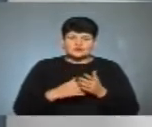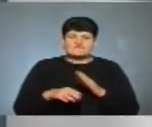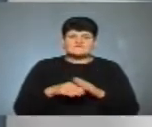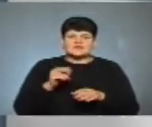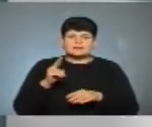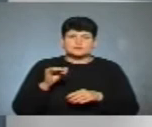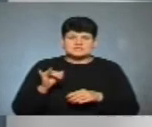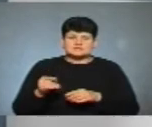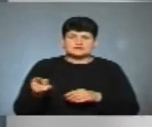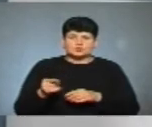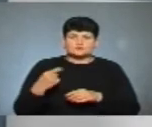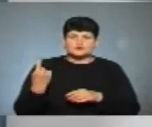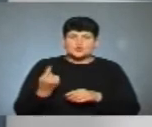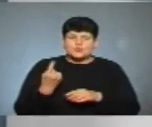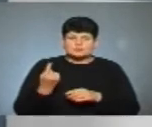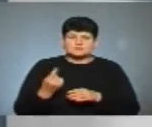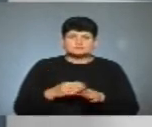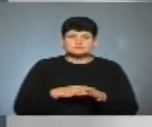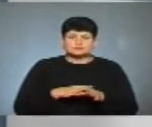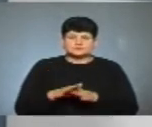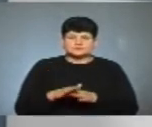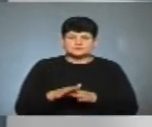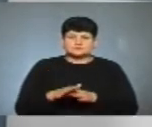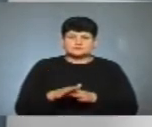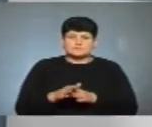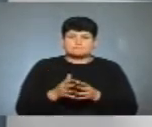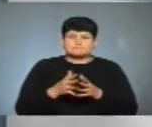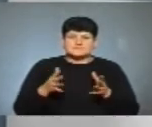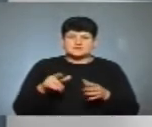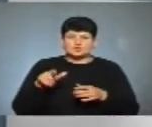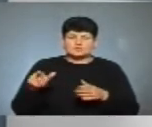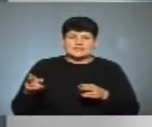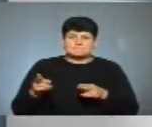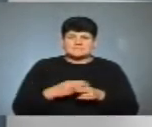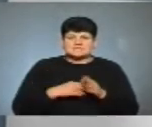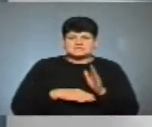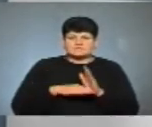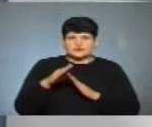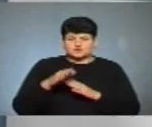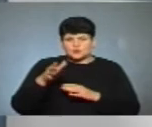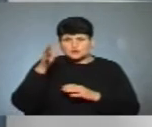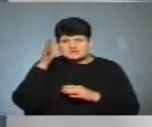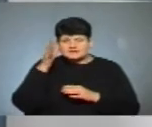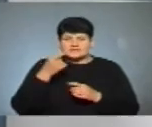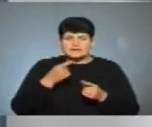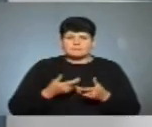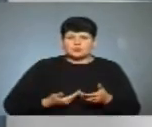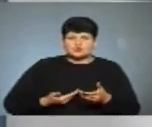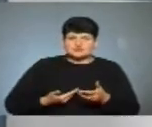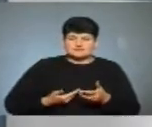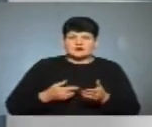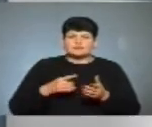виборців Тернопільської області абсолютна більшість людей без вищої освіти, яка проживає в